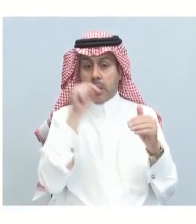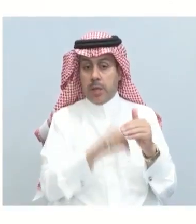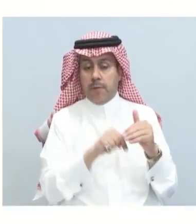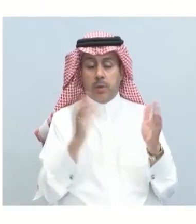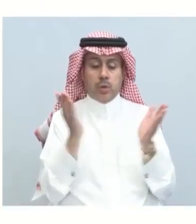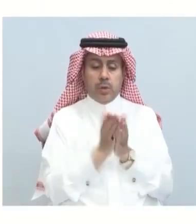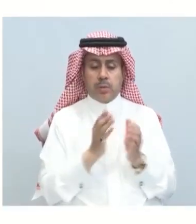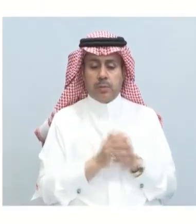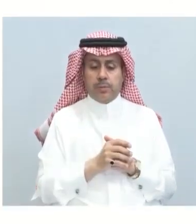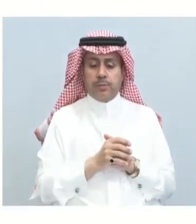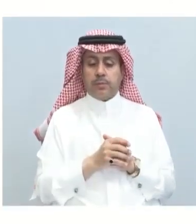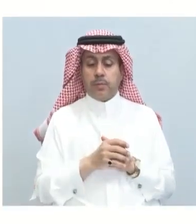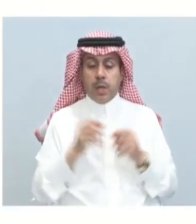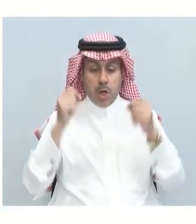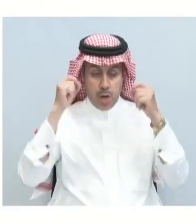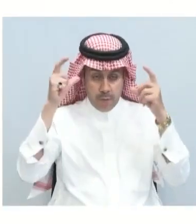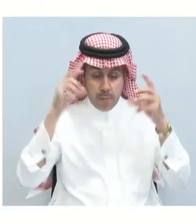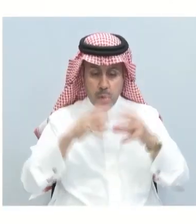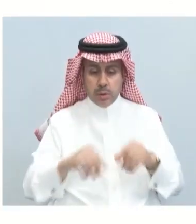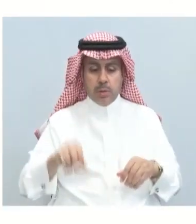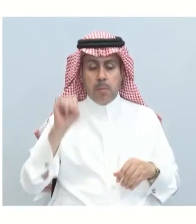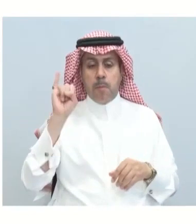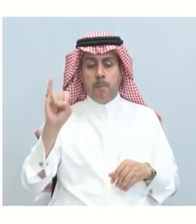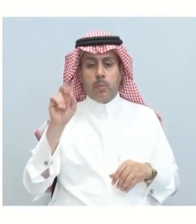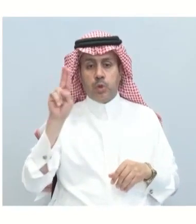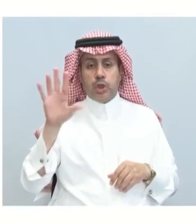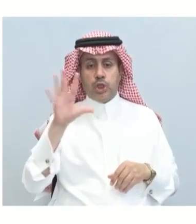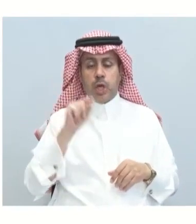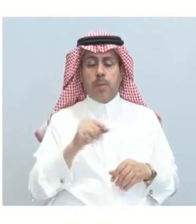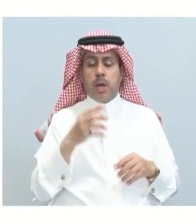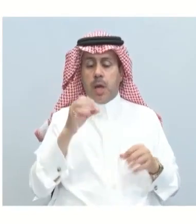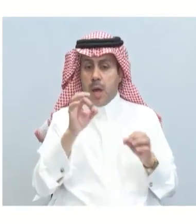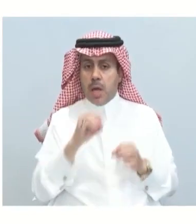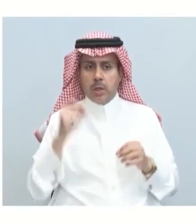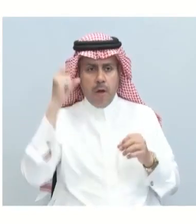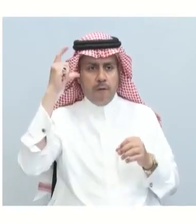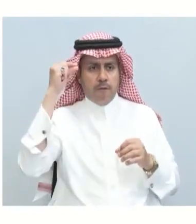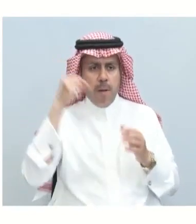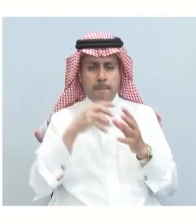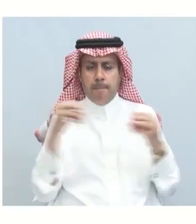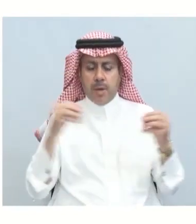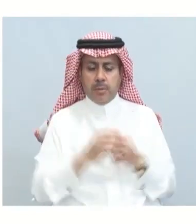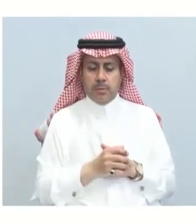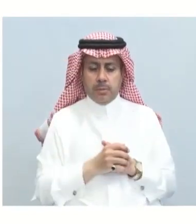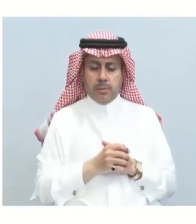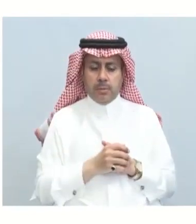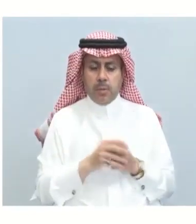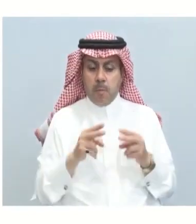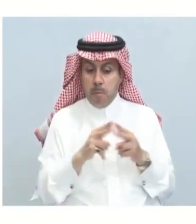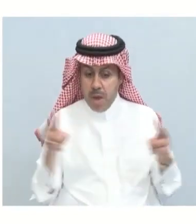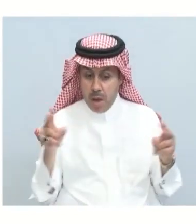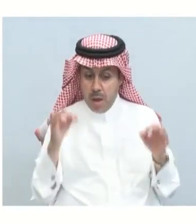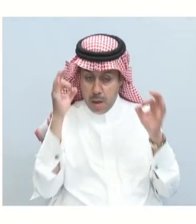الدرس ان يعرف الطالب المراد بالمتشابه ثانيا ان يبين اهميه معرفه المتشابه